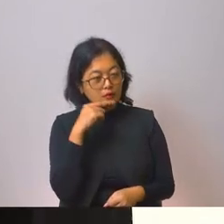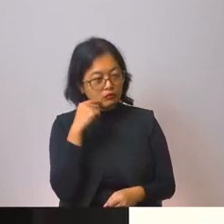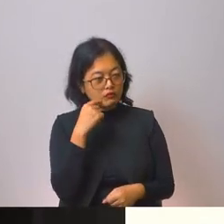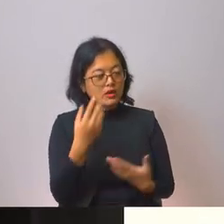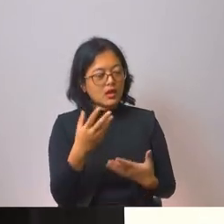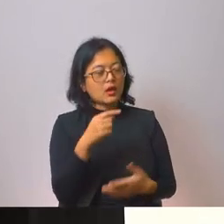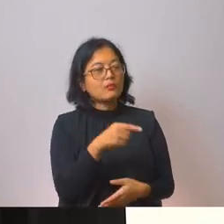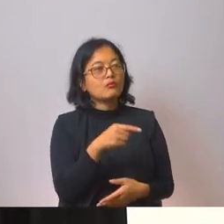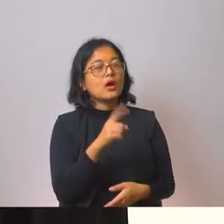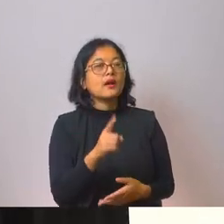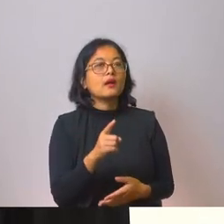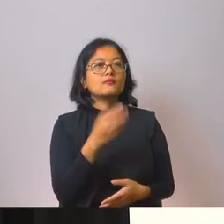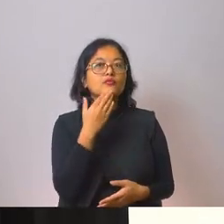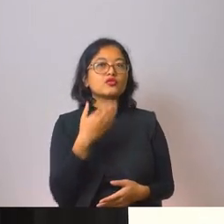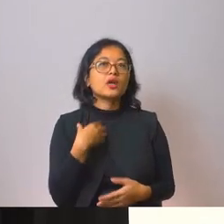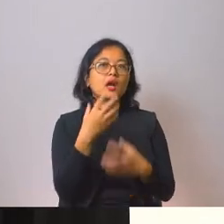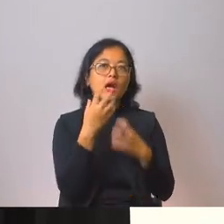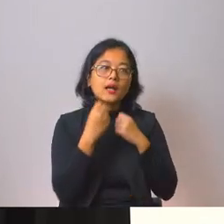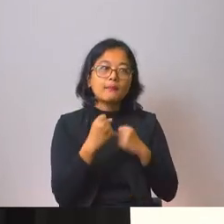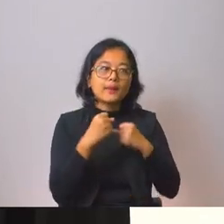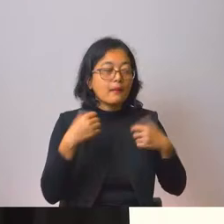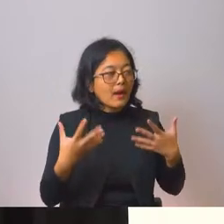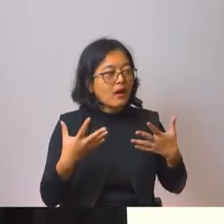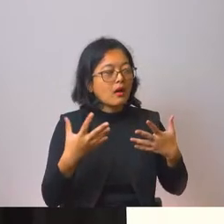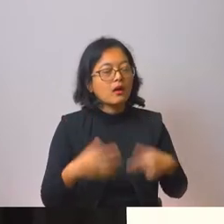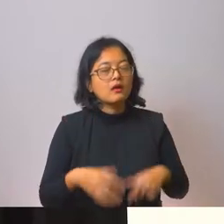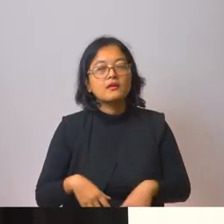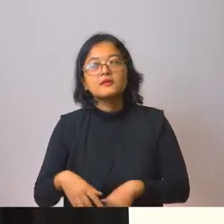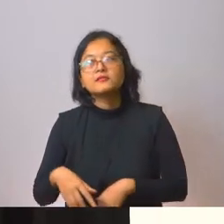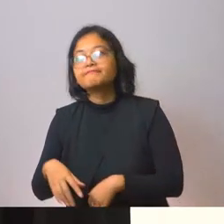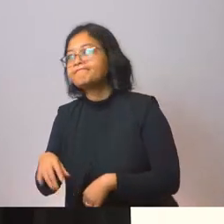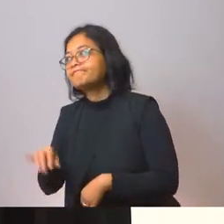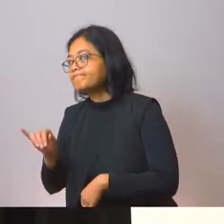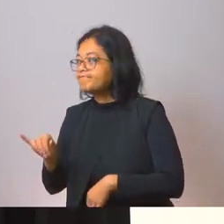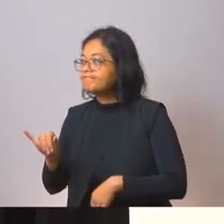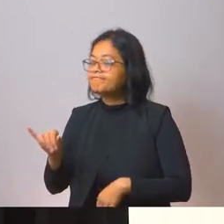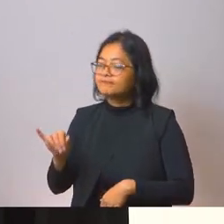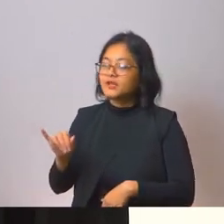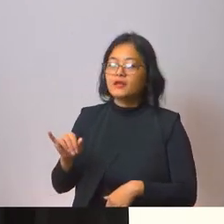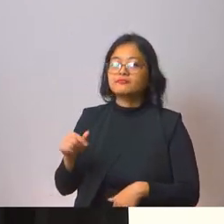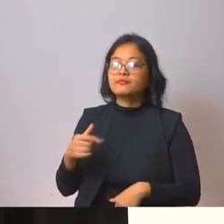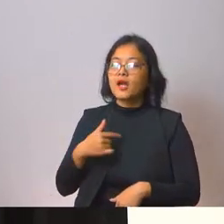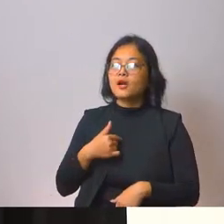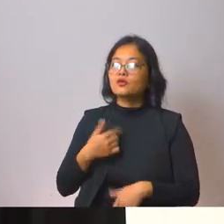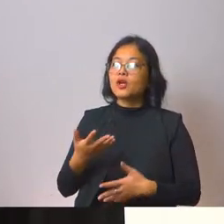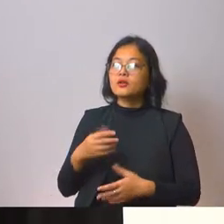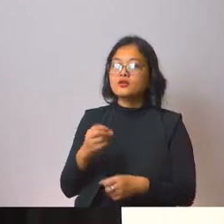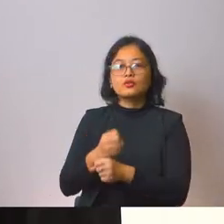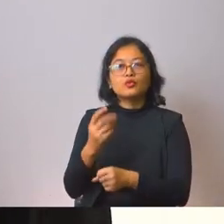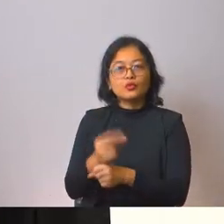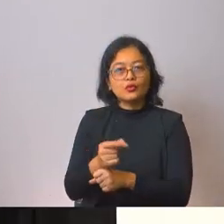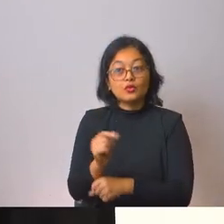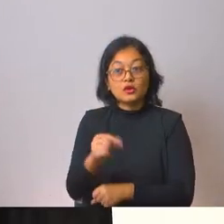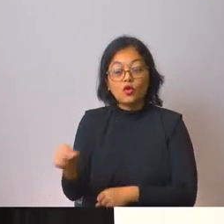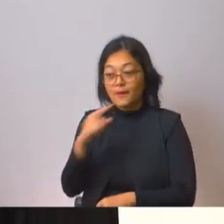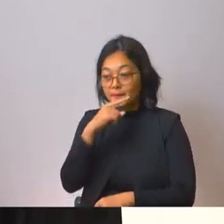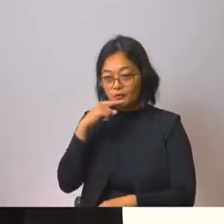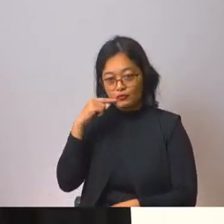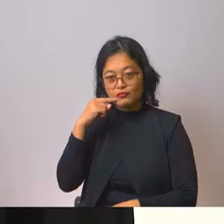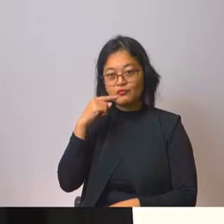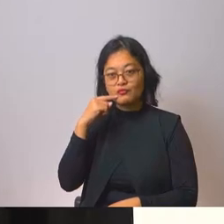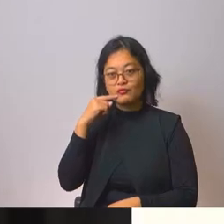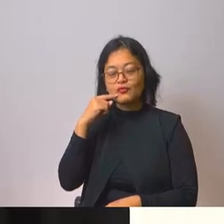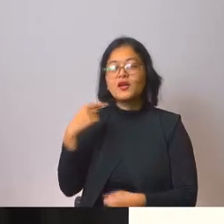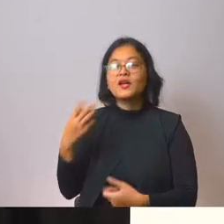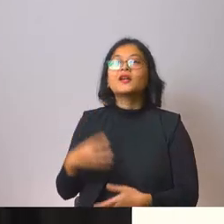ada. Oke, baik. Jadi sebetulnya kami guru-guru sekolah minggu itu kan merasa bahwa... Tentu dengan Mateto ya?